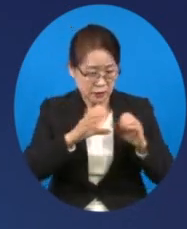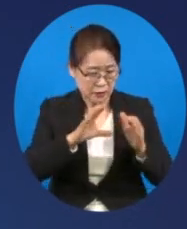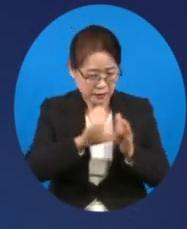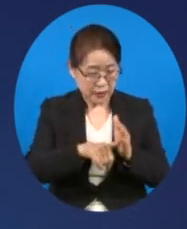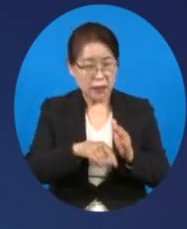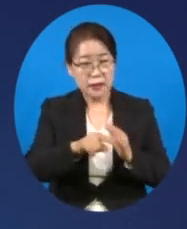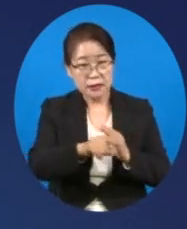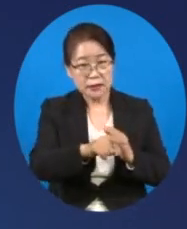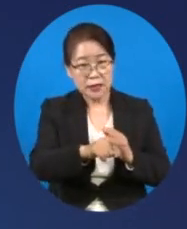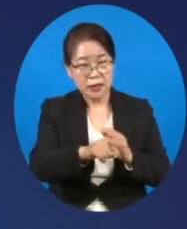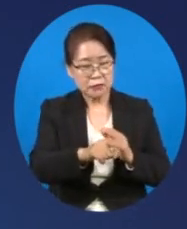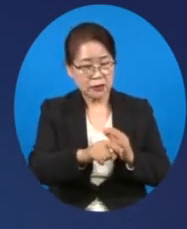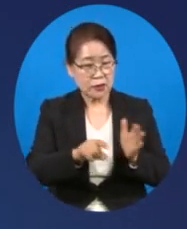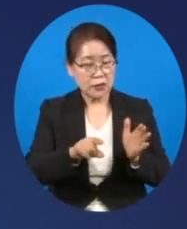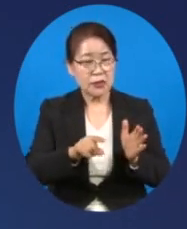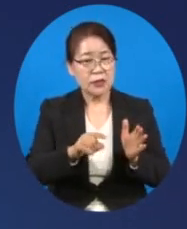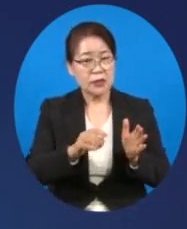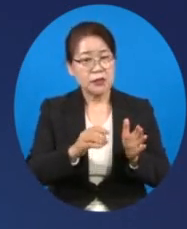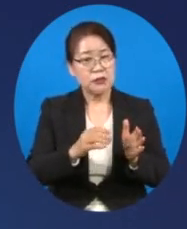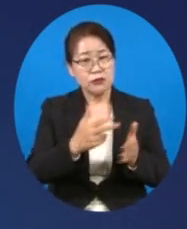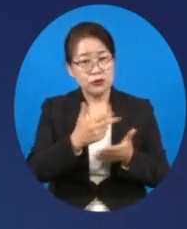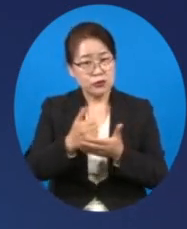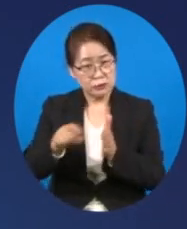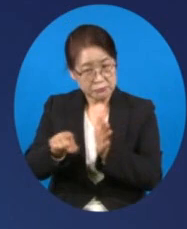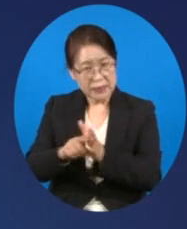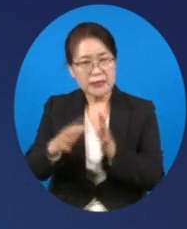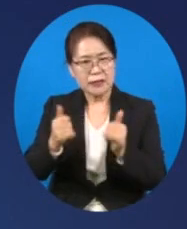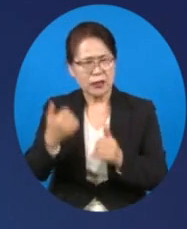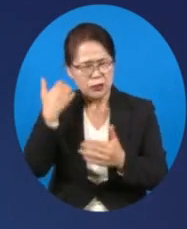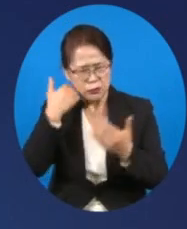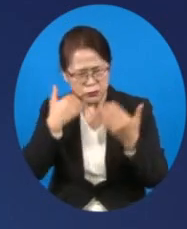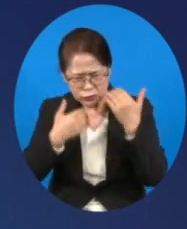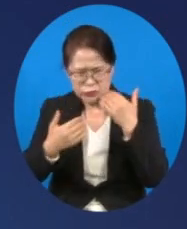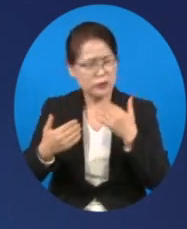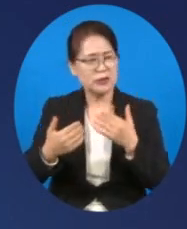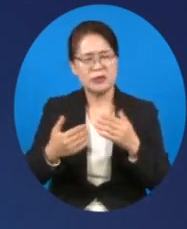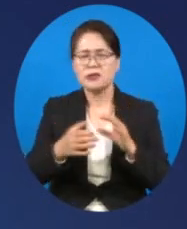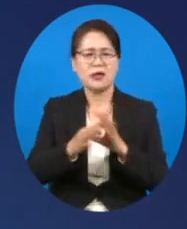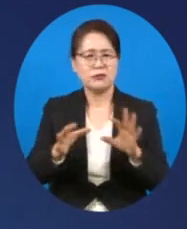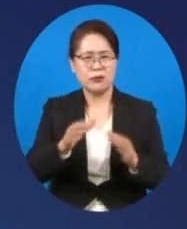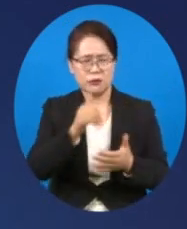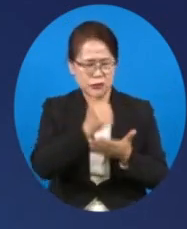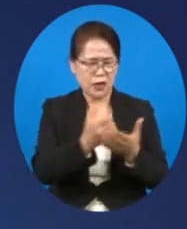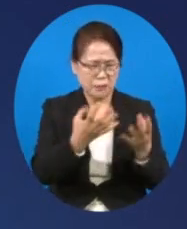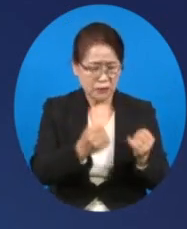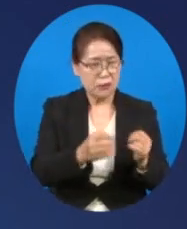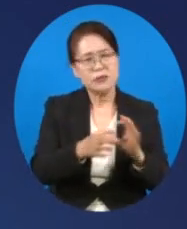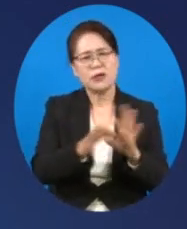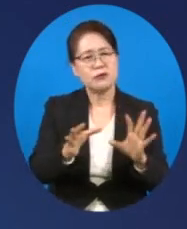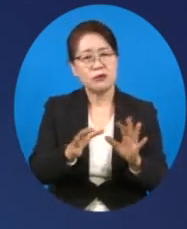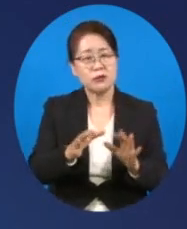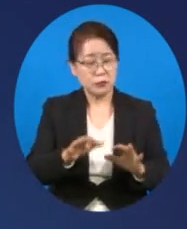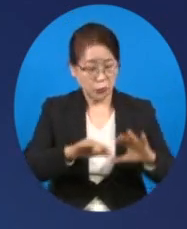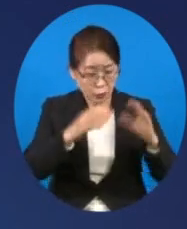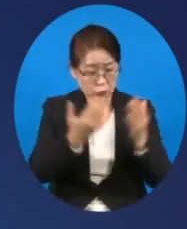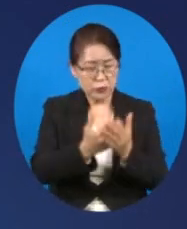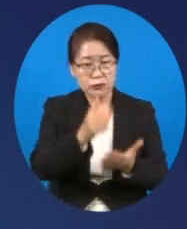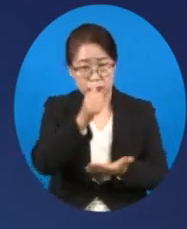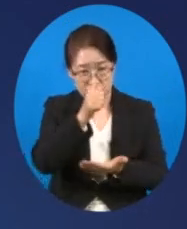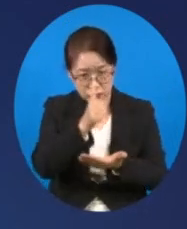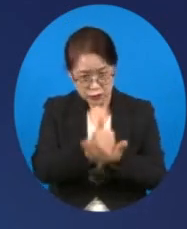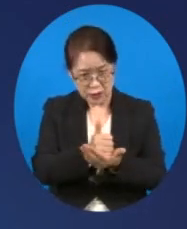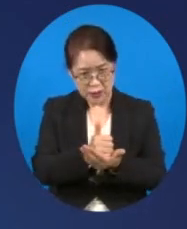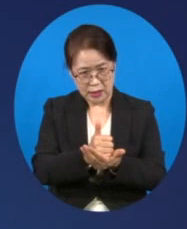받아들이는 자는요 누구든지입니다 어떤 죄를 지었든지간에 그 모든 죄를 사함 받고 영생을